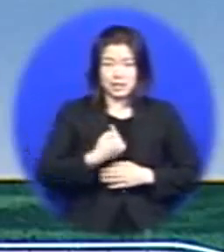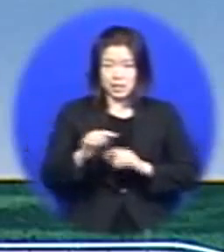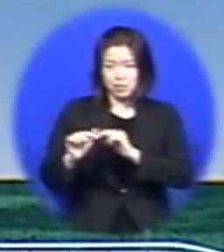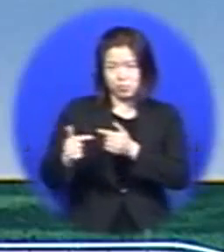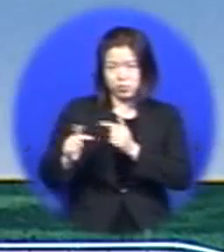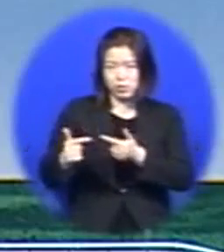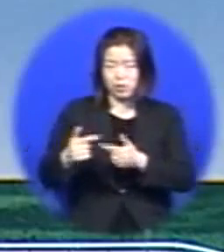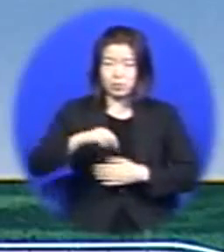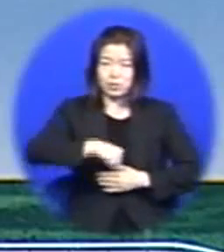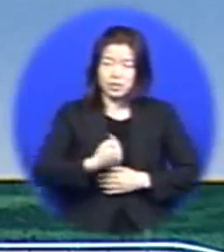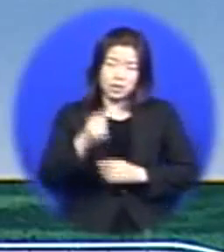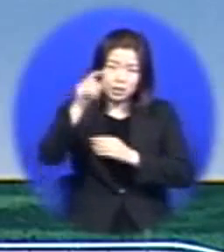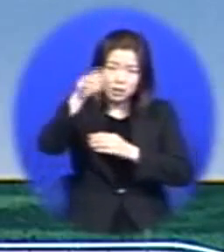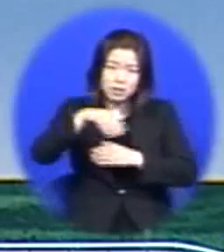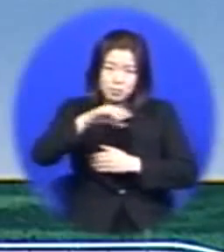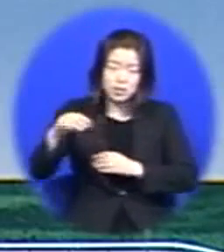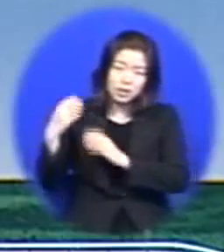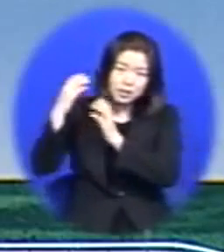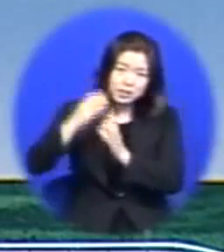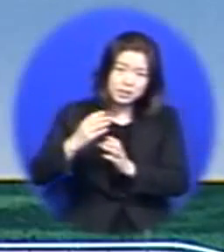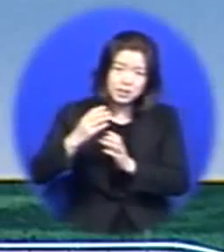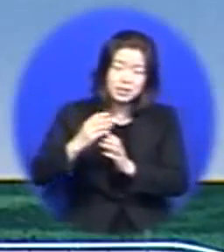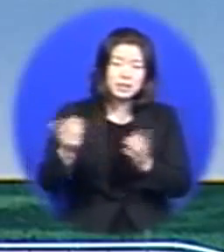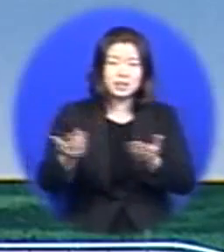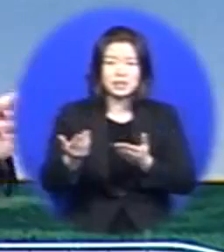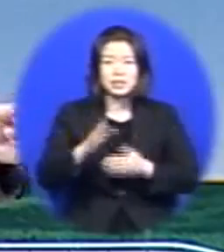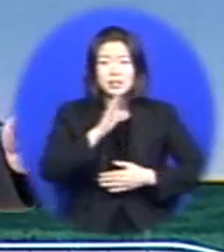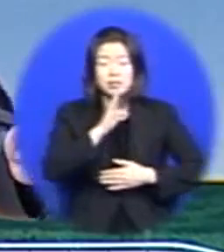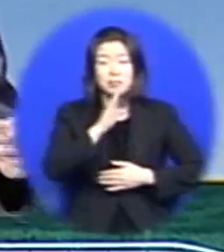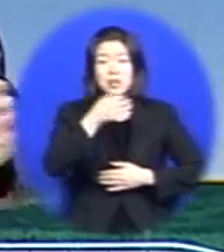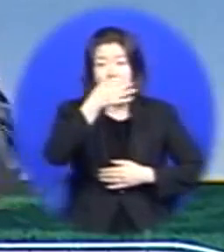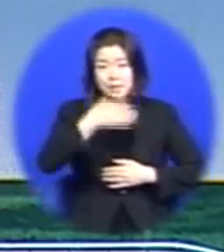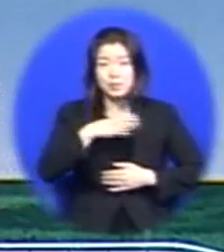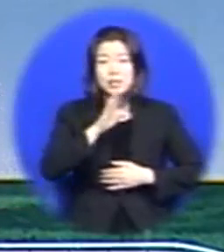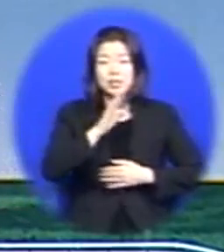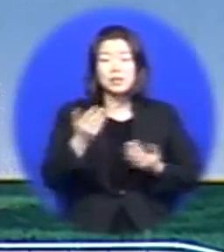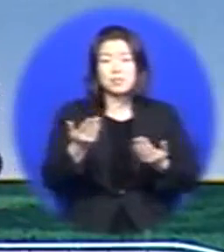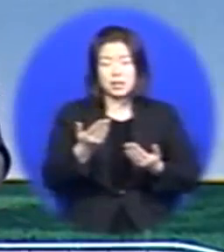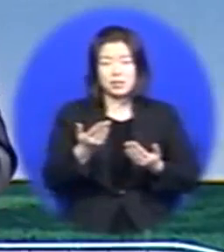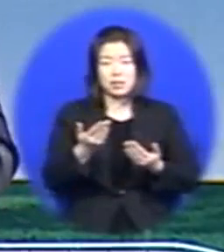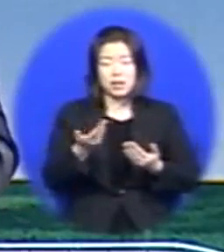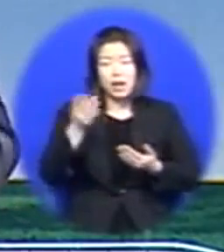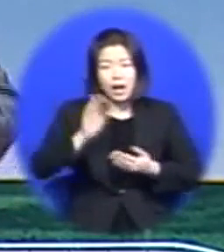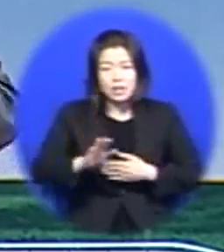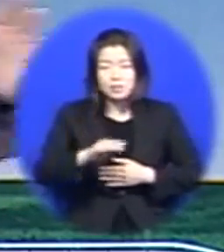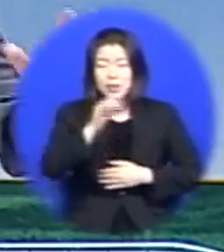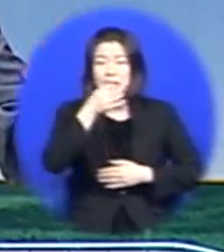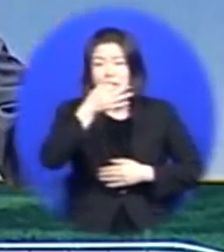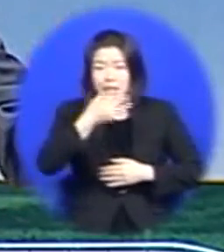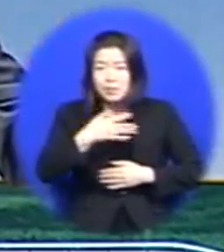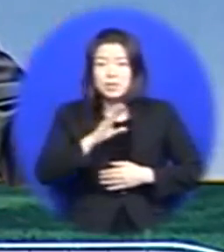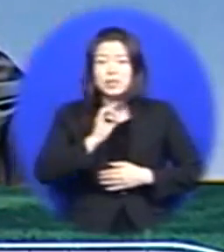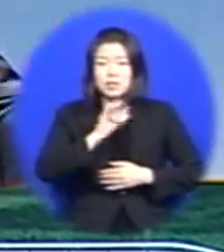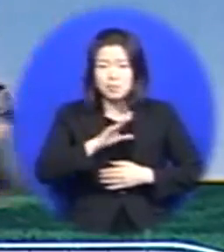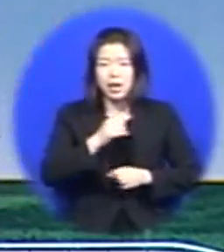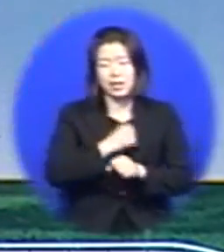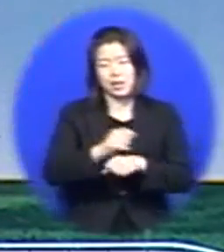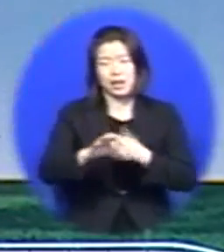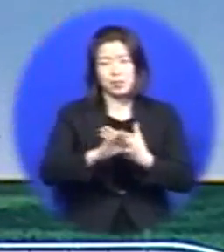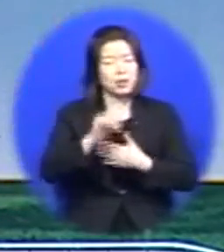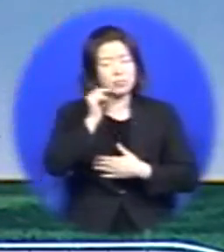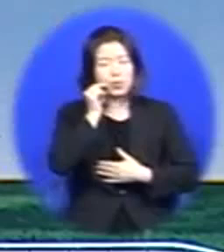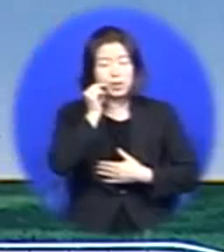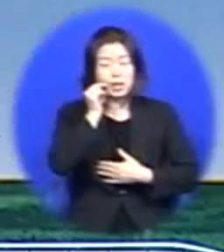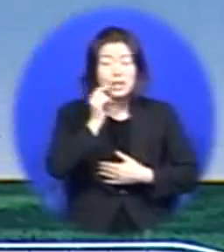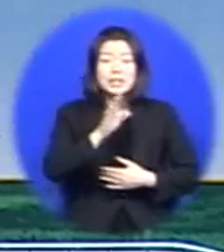부인하고 자기 십자가를 지는 것은 정말 힘든 일이에요. 그렇지만 힘들기만 하다면 못하는, 그게